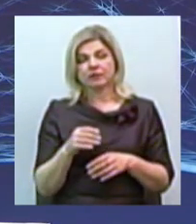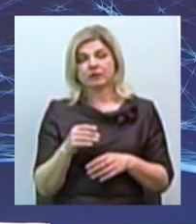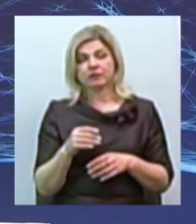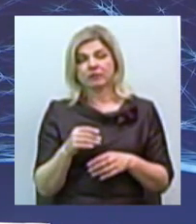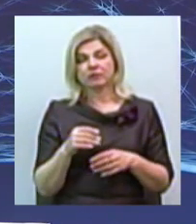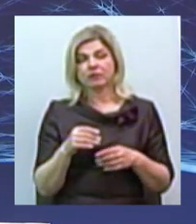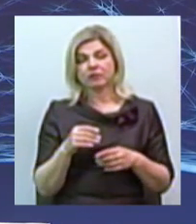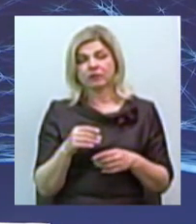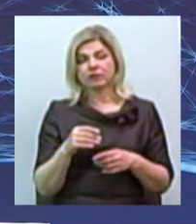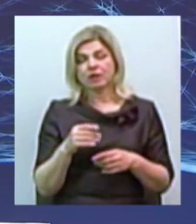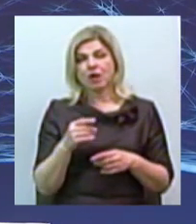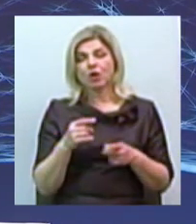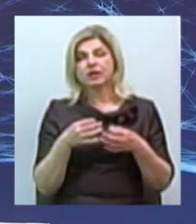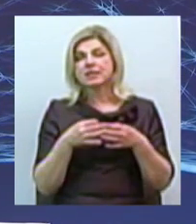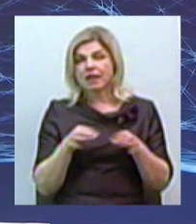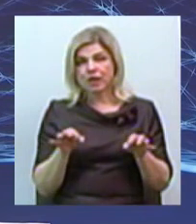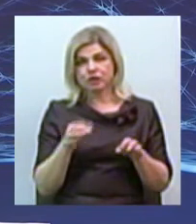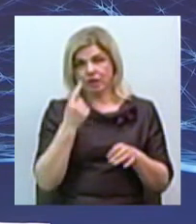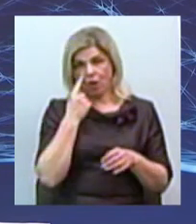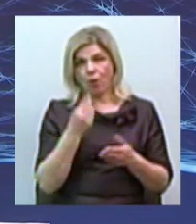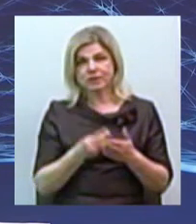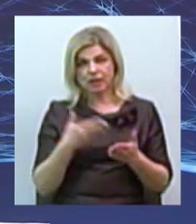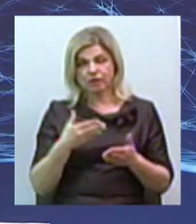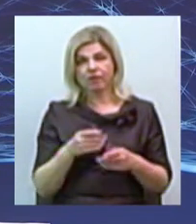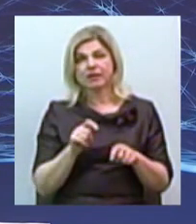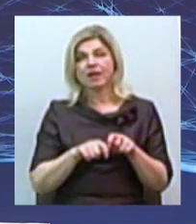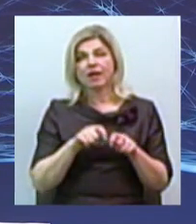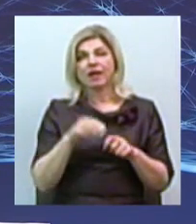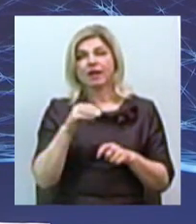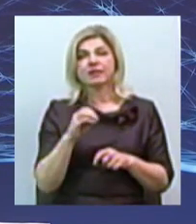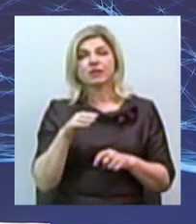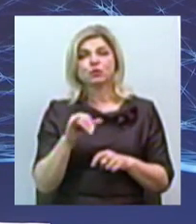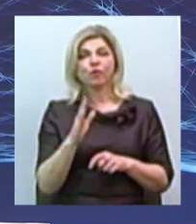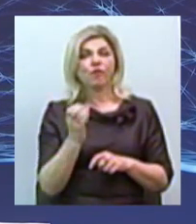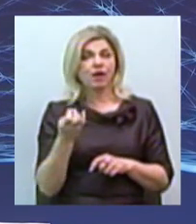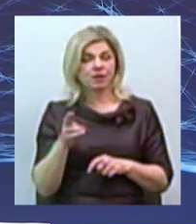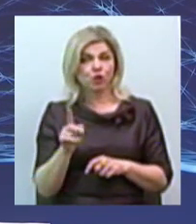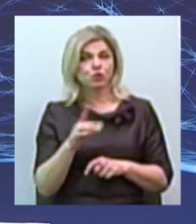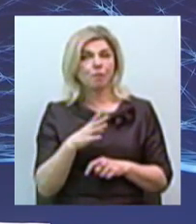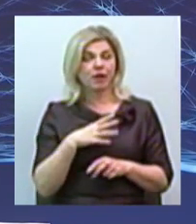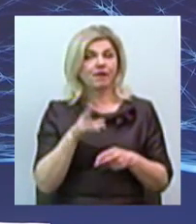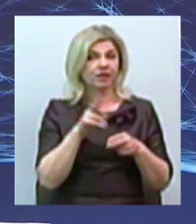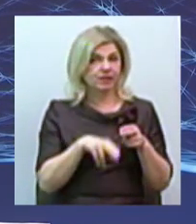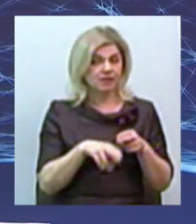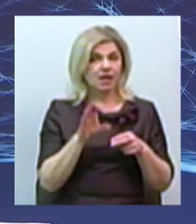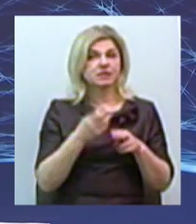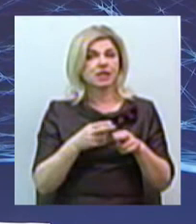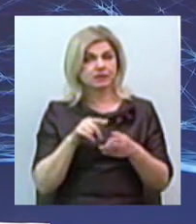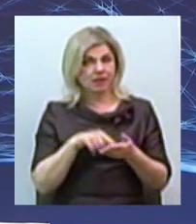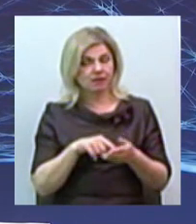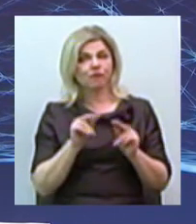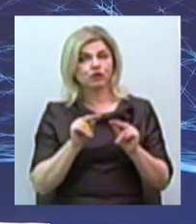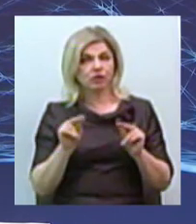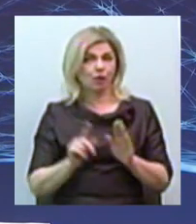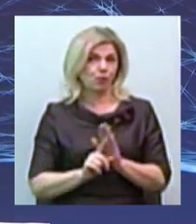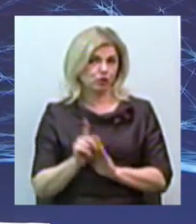зовнішнього незалежного оцінювання, тобто тестування. Те, що було у 2019 році наприкінці, з цього наші вчителі